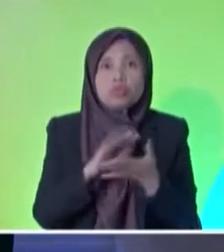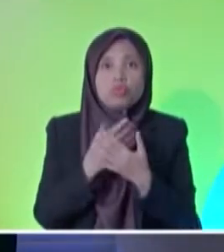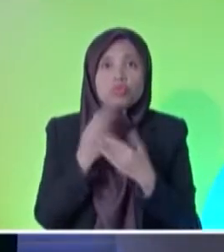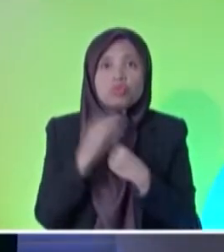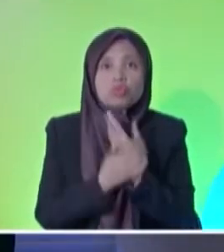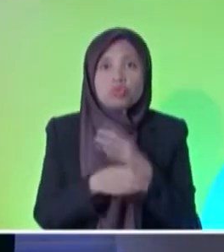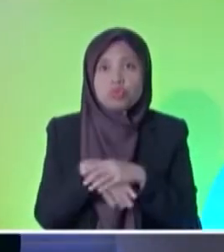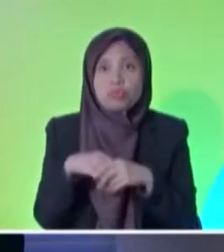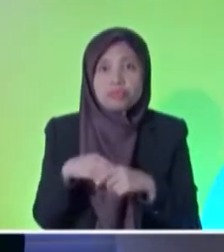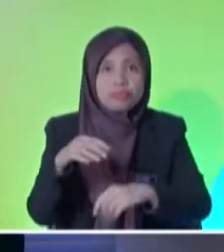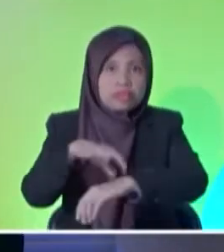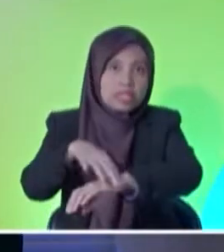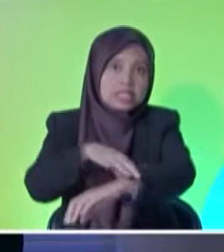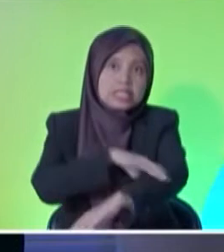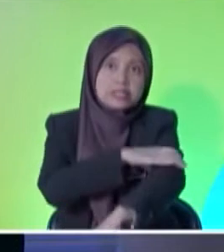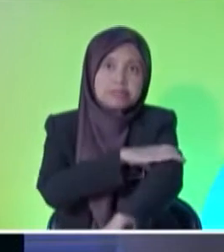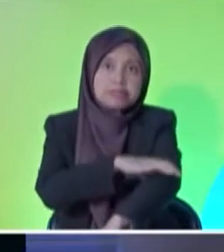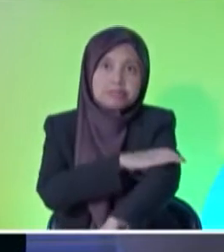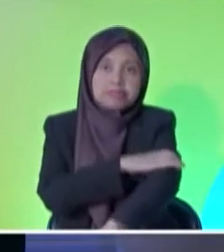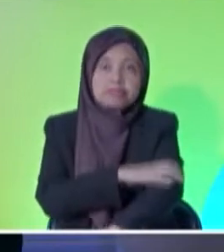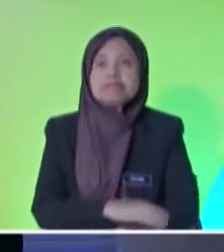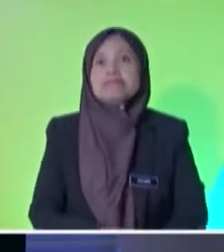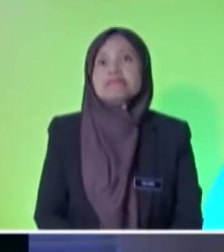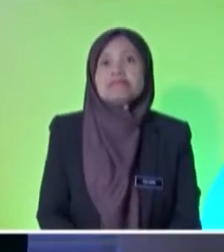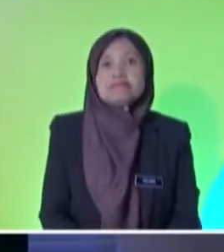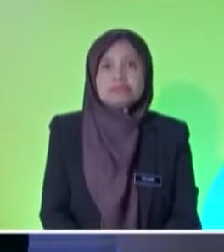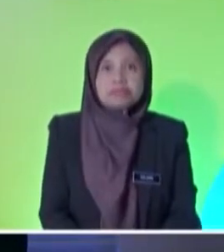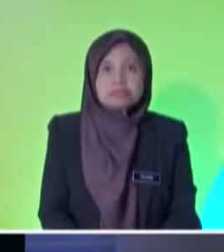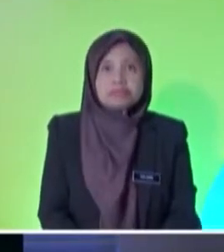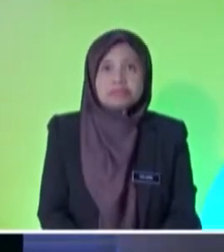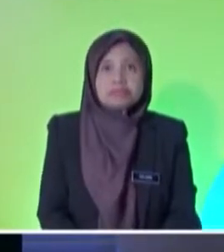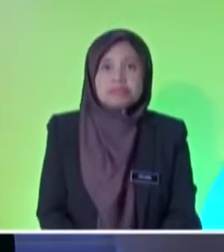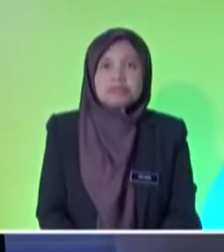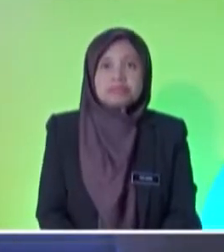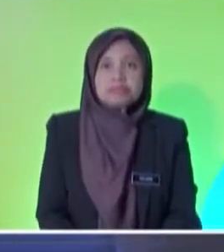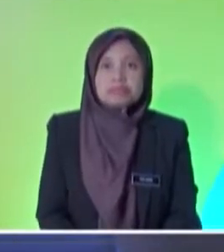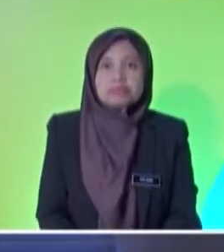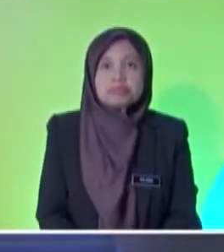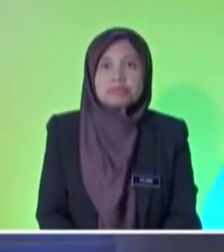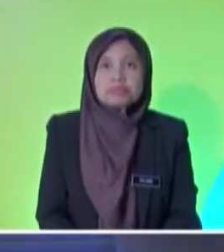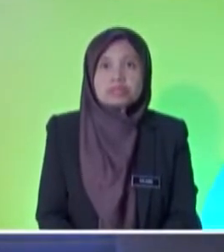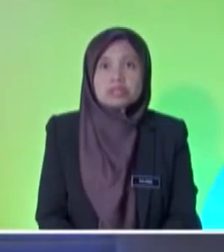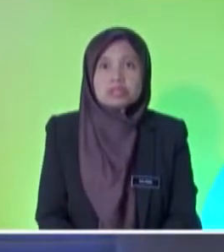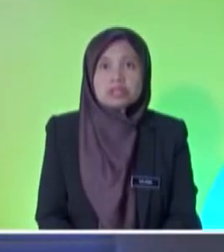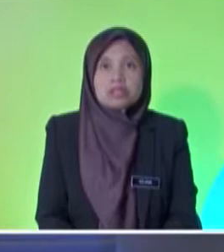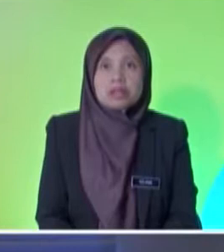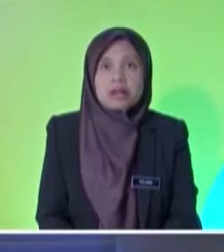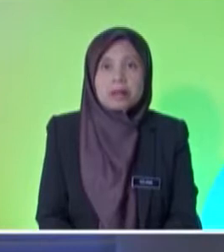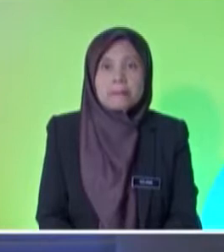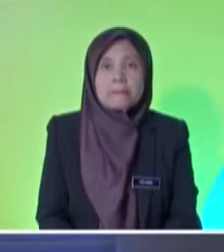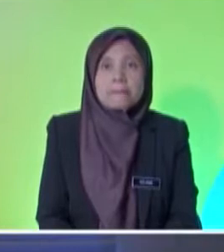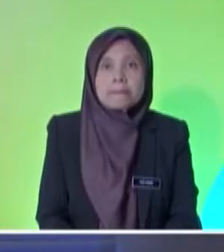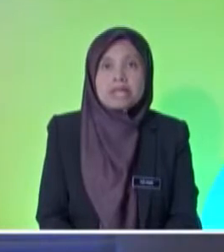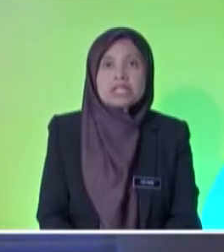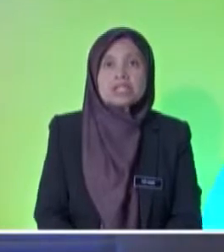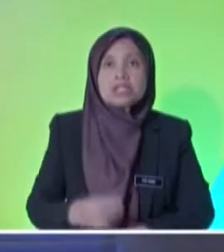buat sama-sama buka semua sama usai buat teori batik penembak Hamadi berkarya oleh mereka baik inilah